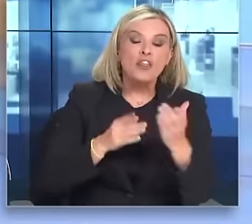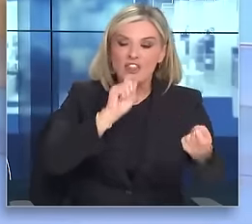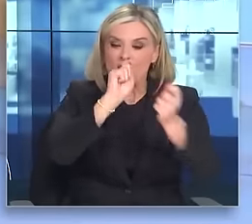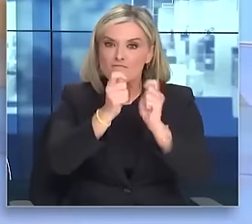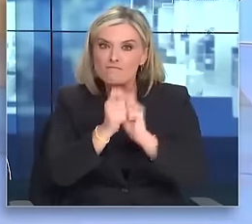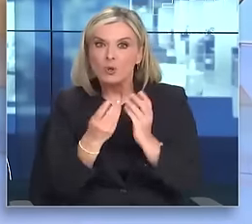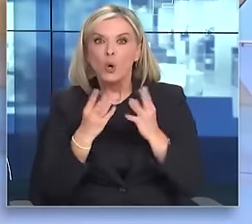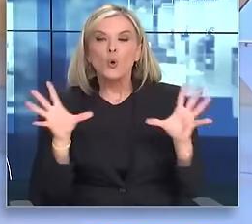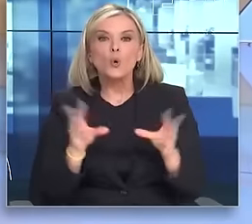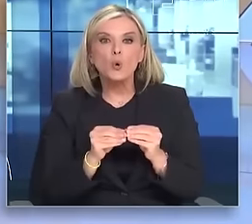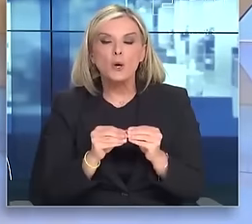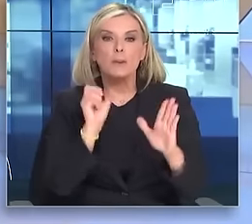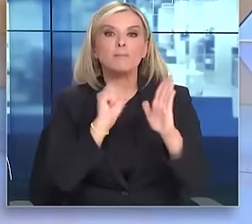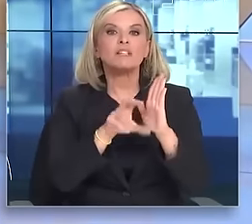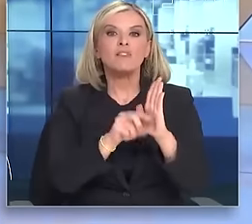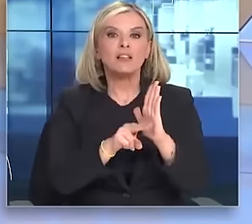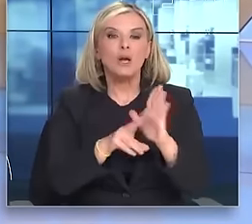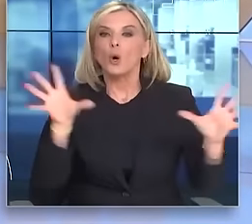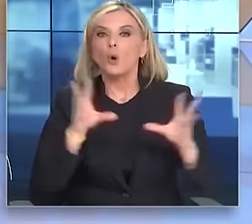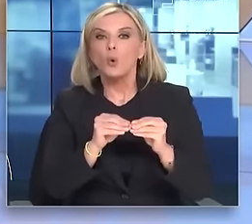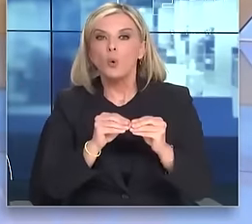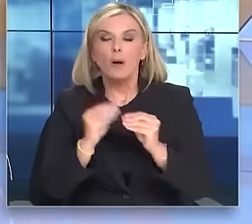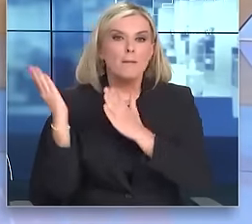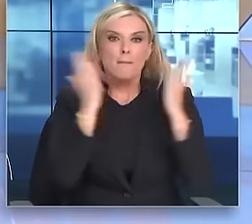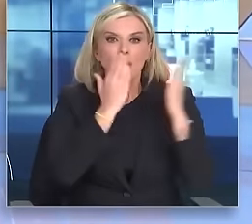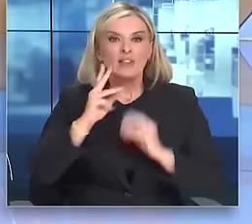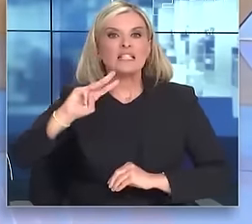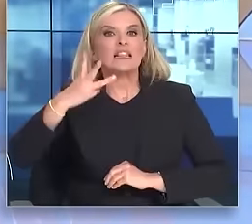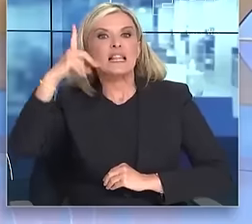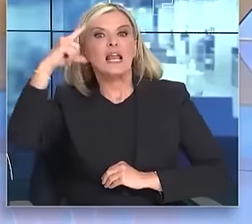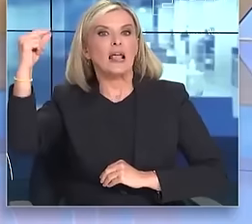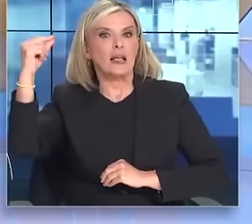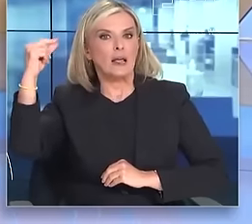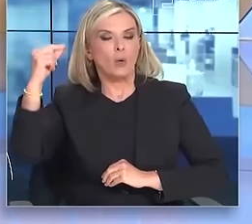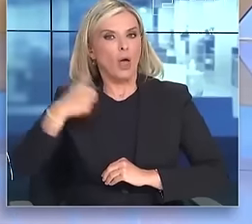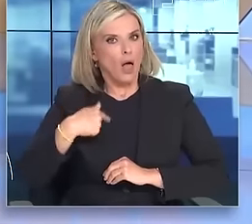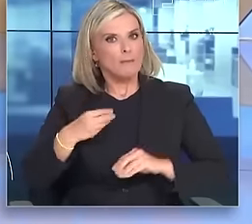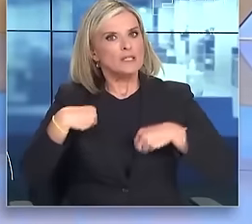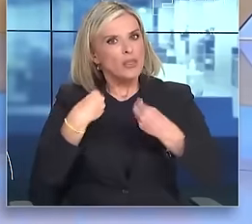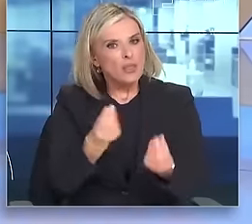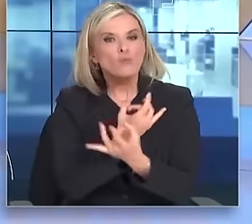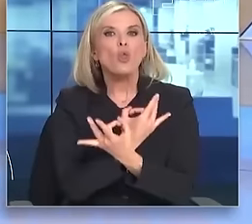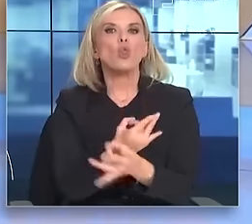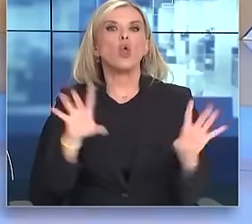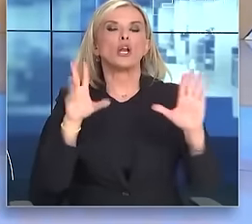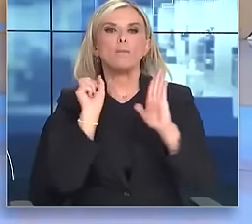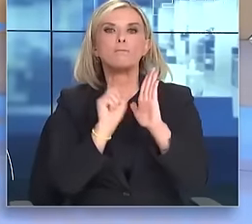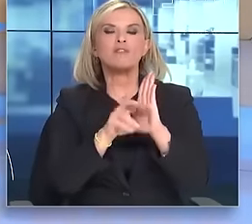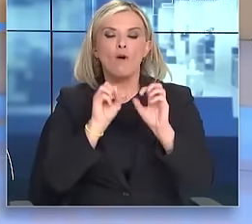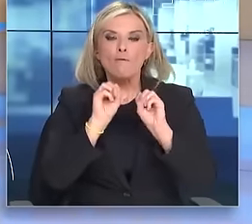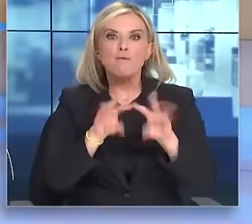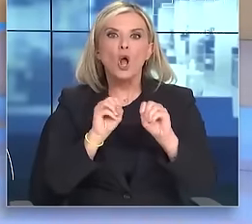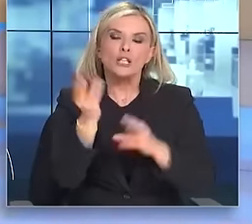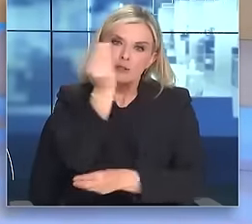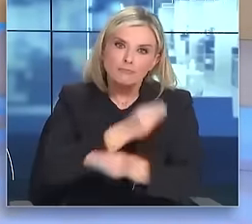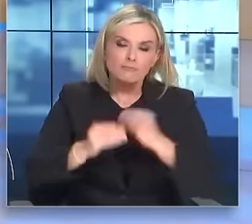για τους μαθητές της τρίτης λυκείου, θα ξεκινήσει αυτό από το Σεπτέμβριο, δίνουμε δωρεάν ένα ψηφιακό φροντιστήριο.